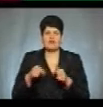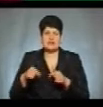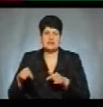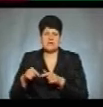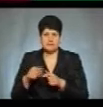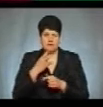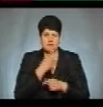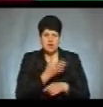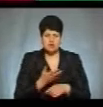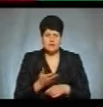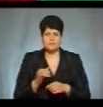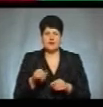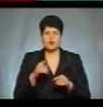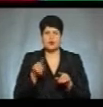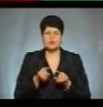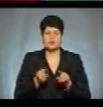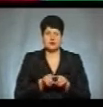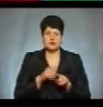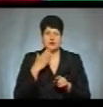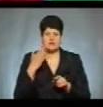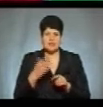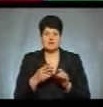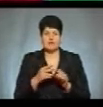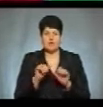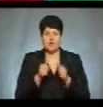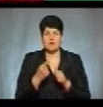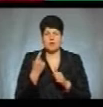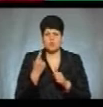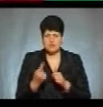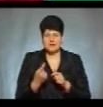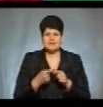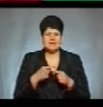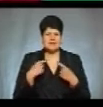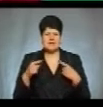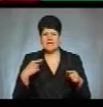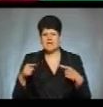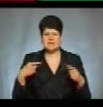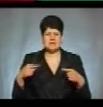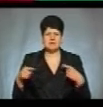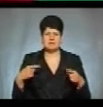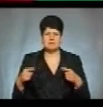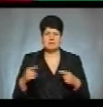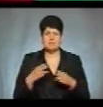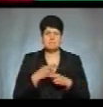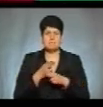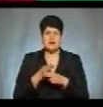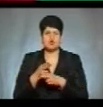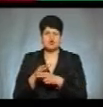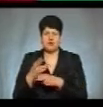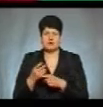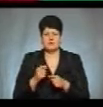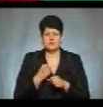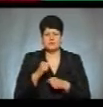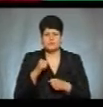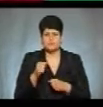ви бачили, і також останній 7-й вид – це Формула-1. Це дуже цікава естафета з різними перешкодами, їхнім подоланням